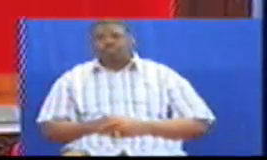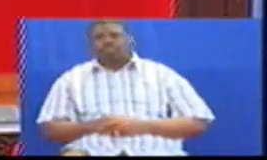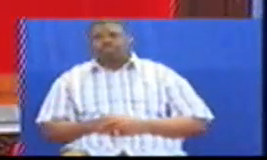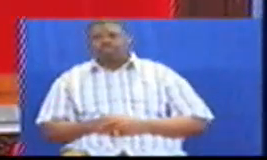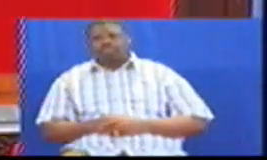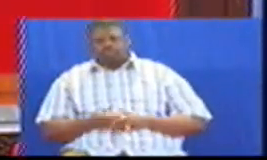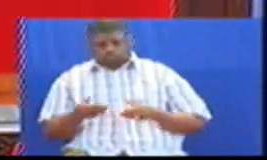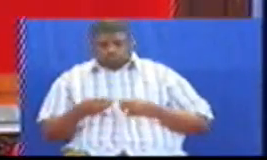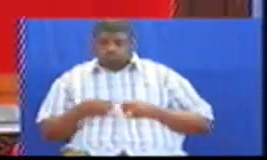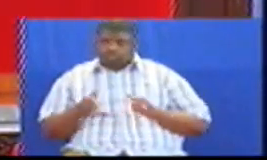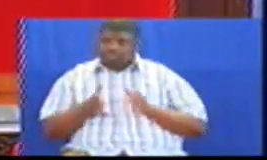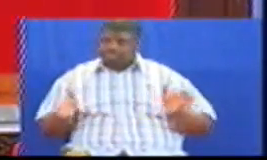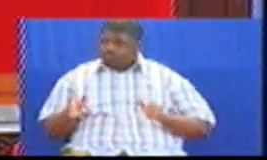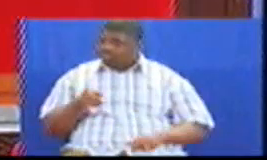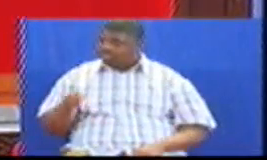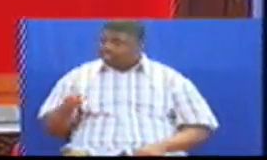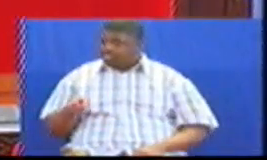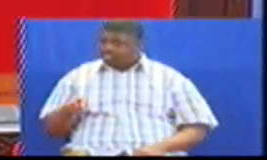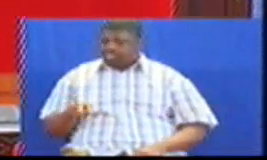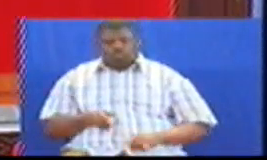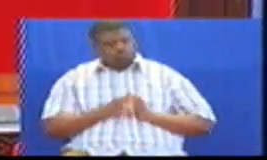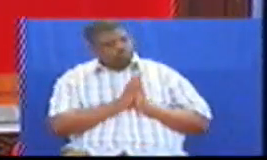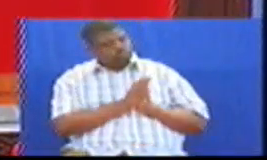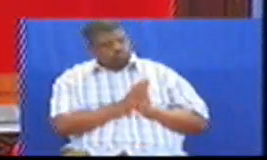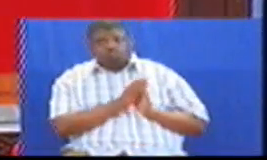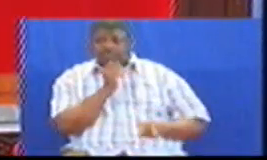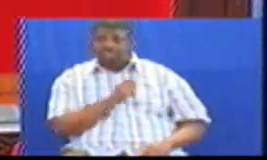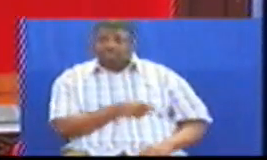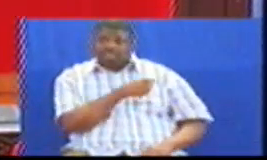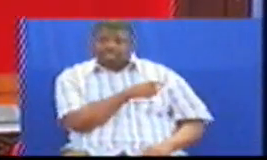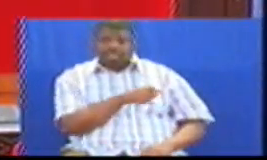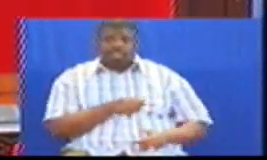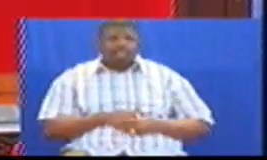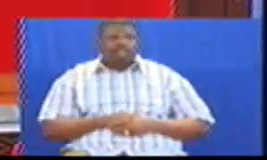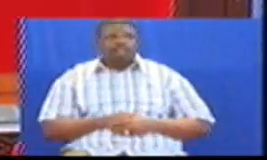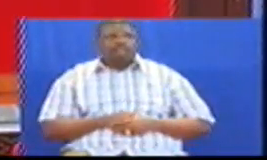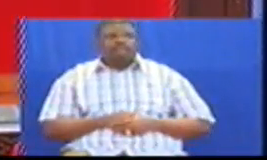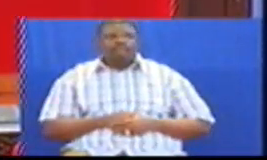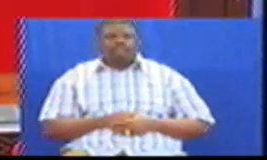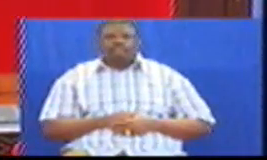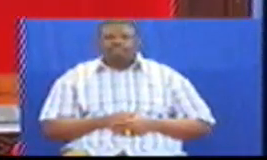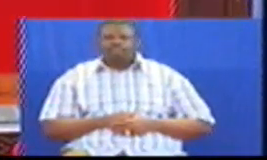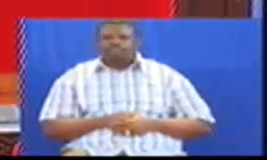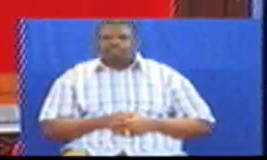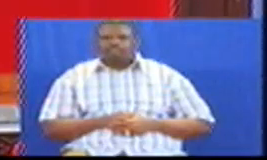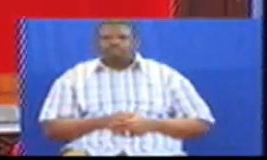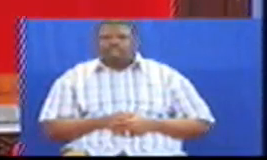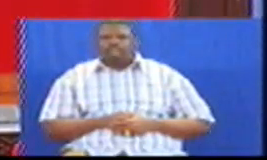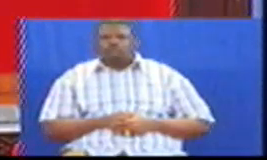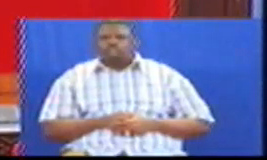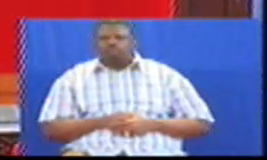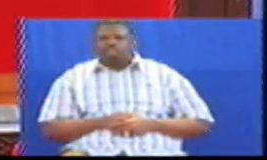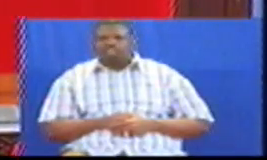Nipende kuchukua fursa hii Mheshimiwa Speaker kukushukuru ili kuwaambia Watanzania mimi ni mzima mpaka sasa kwa neema ya